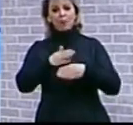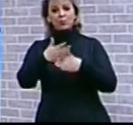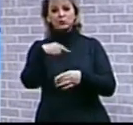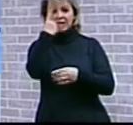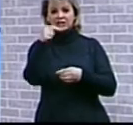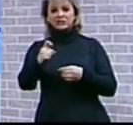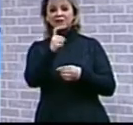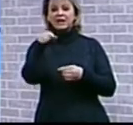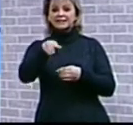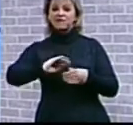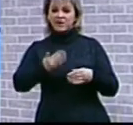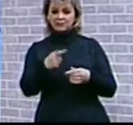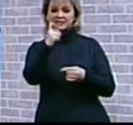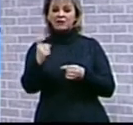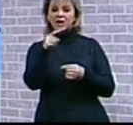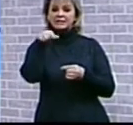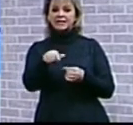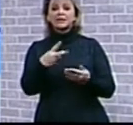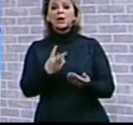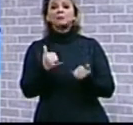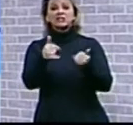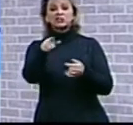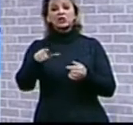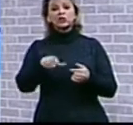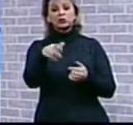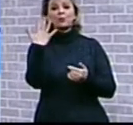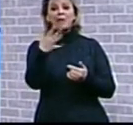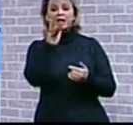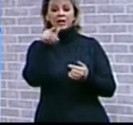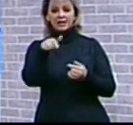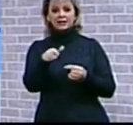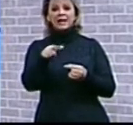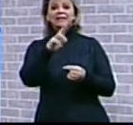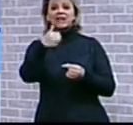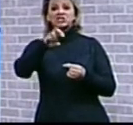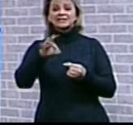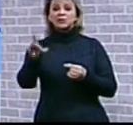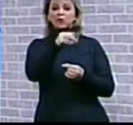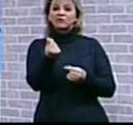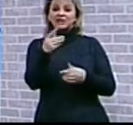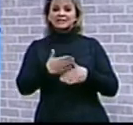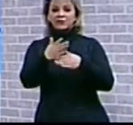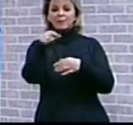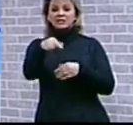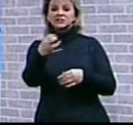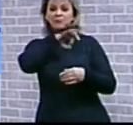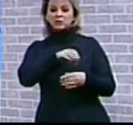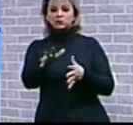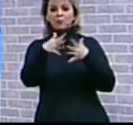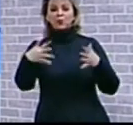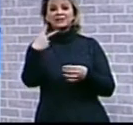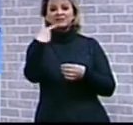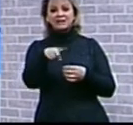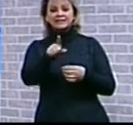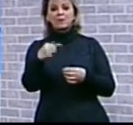личного подсобного и фермерского хозяйства предоставляют на Дону уже 5 лет. В Татенском районе финансовой поддержкой воспользовались больше